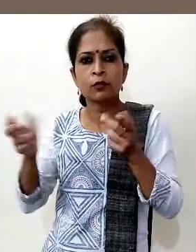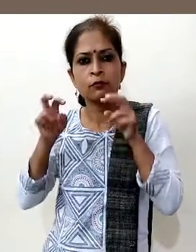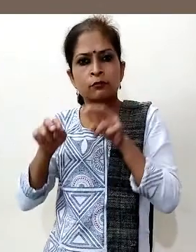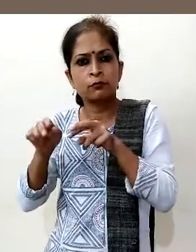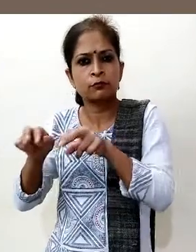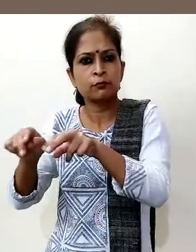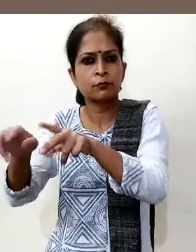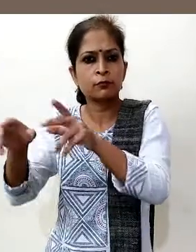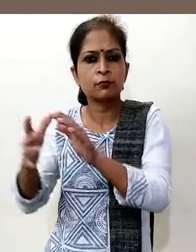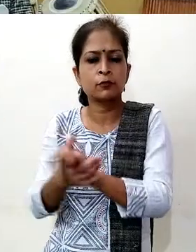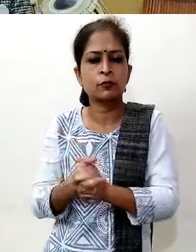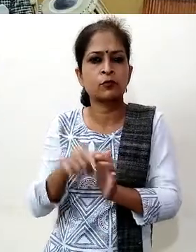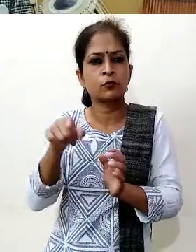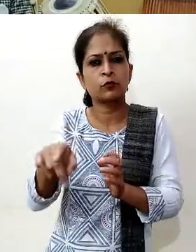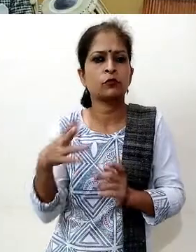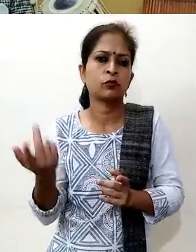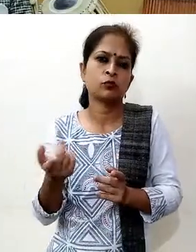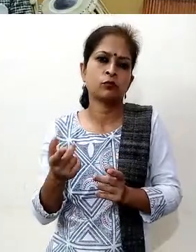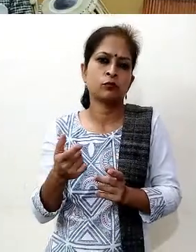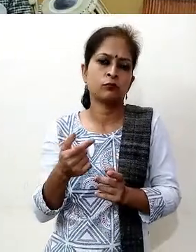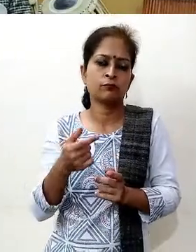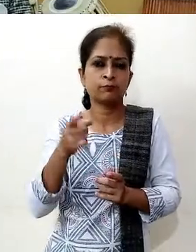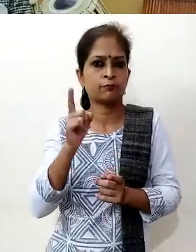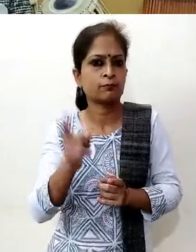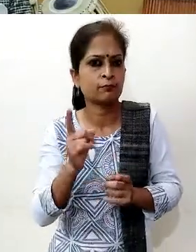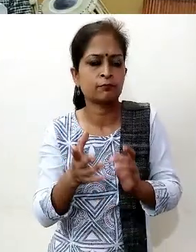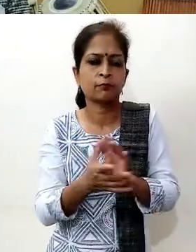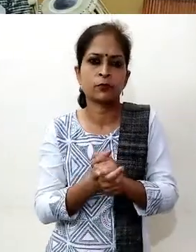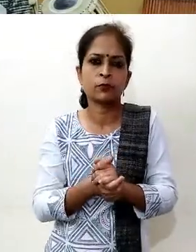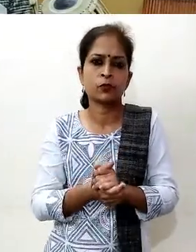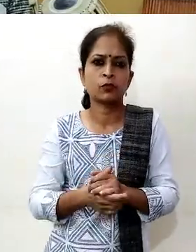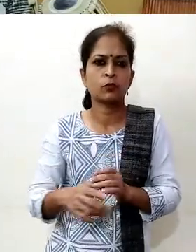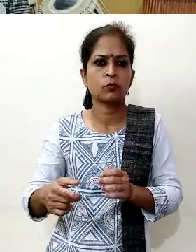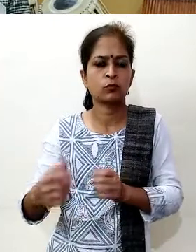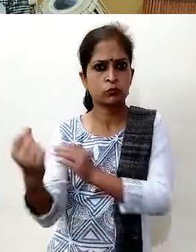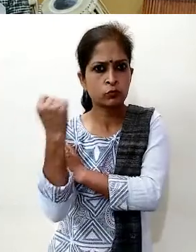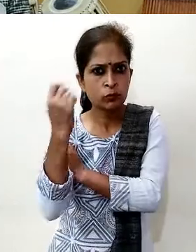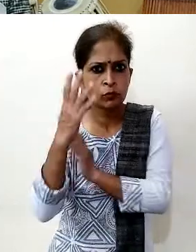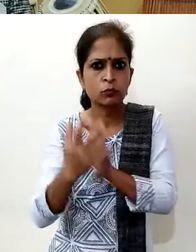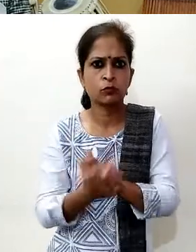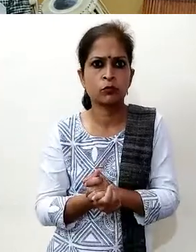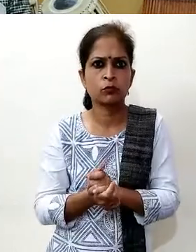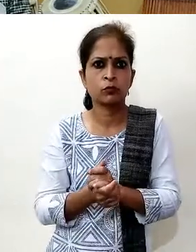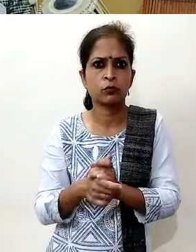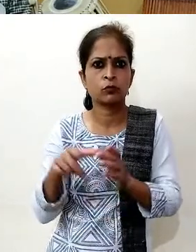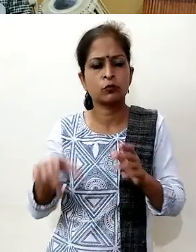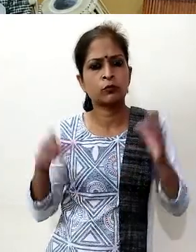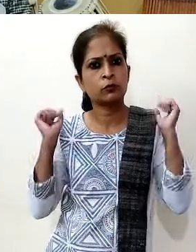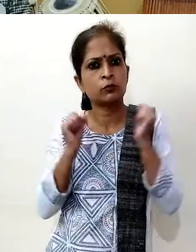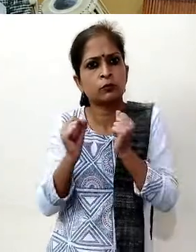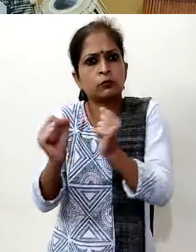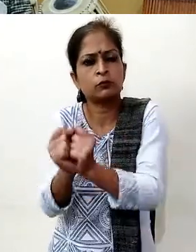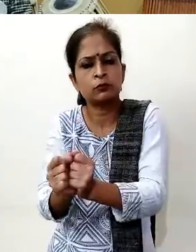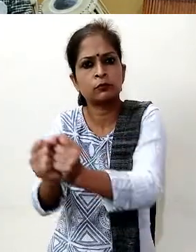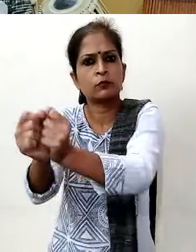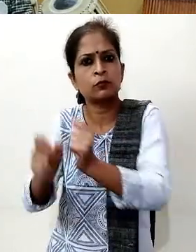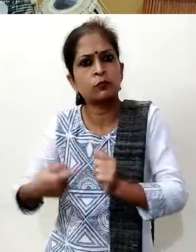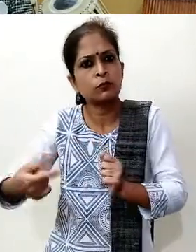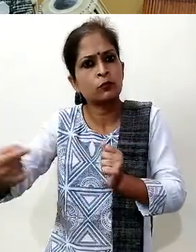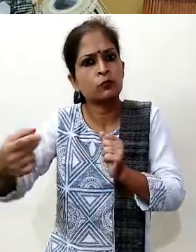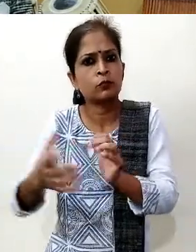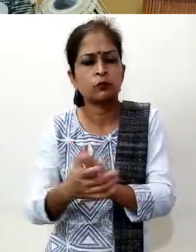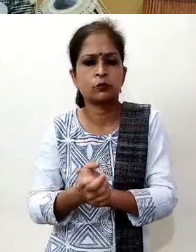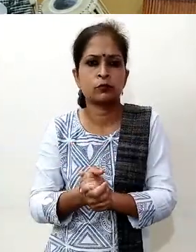नहीं विक्रम, पराक्रमी है, शूरवीर है, और मैं जानता हूं कि तू मुझे लिए बिना नहीं मानेगा,